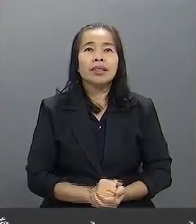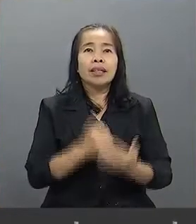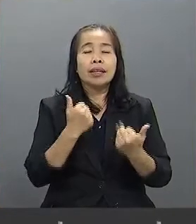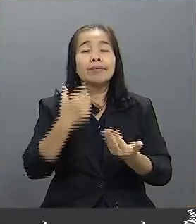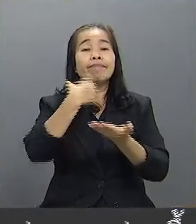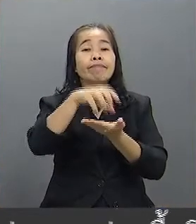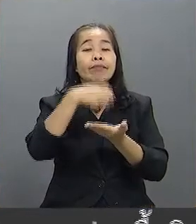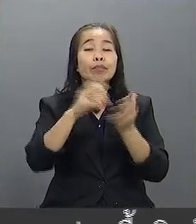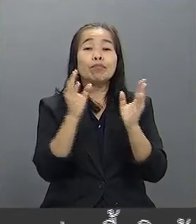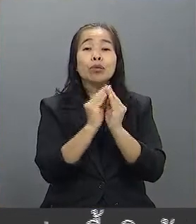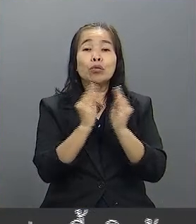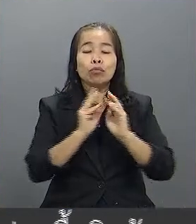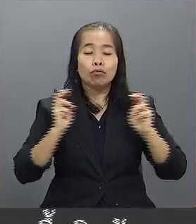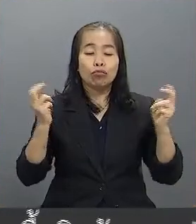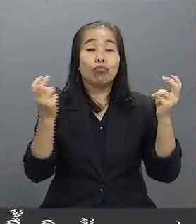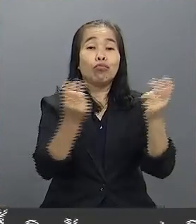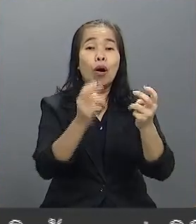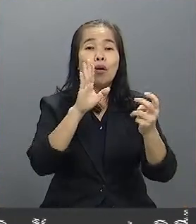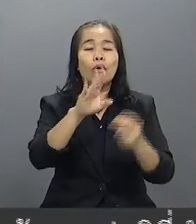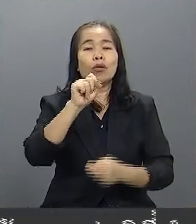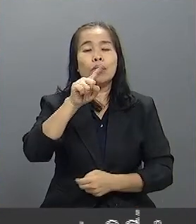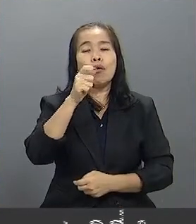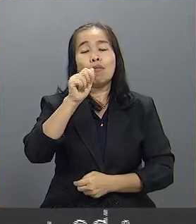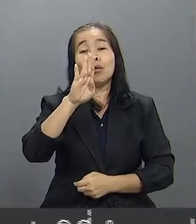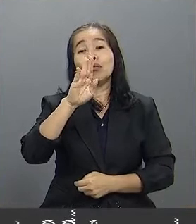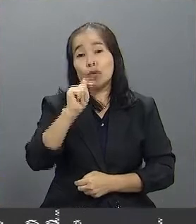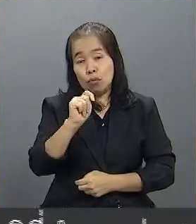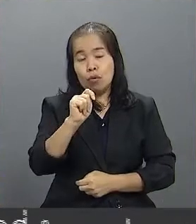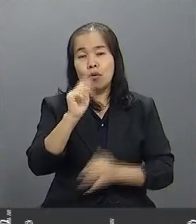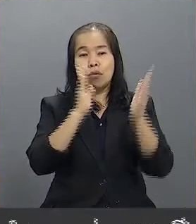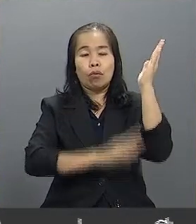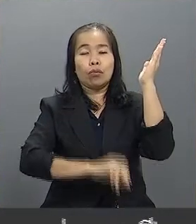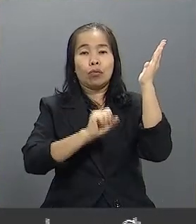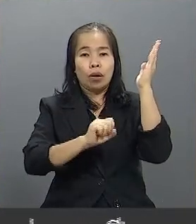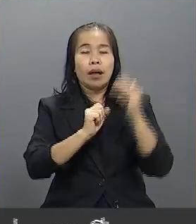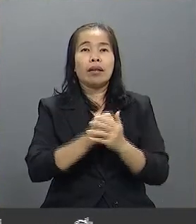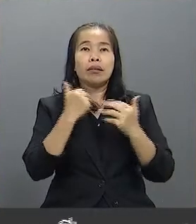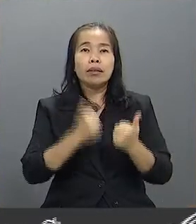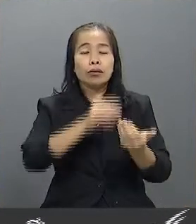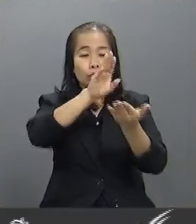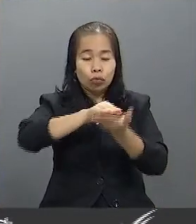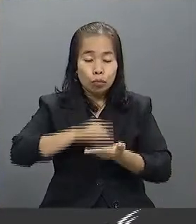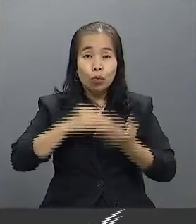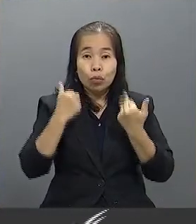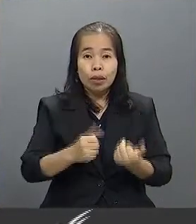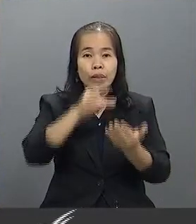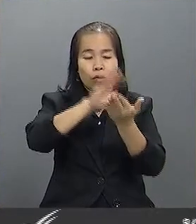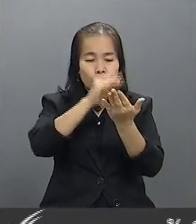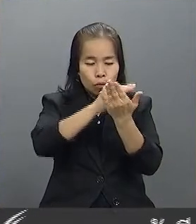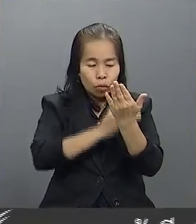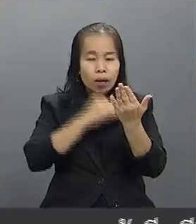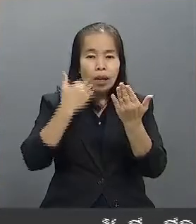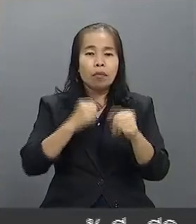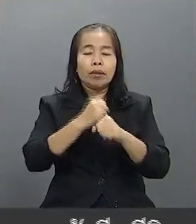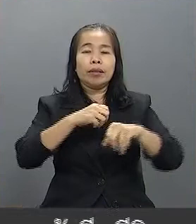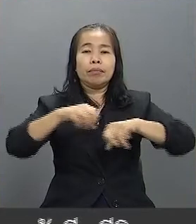ของสภ.ต.ในวันนี้ค่ะซึ่งผู้บริหาร 2อบต.ก็ระบุคำว่าข้อมูลที่ได้จากวันนี้ก็จะไปเป็นส่วนหนึ่งในการกำหนดจัด